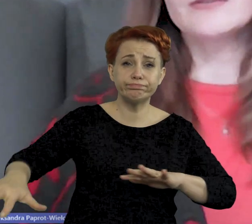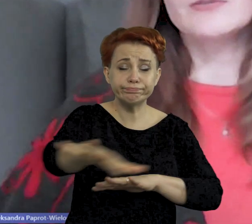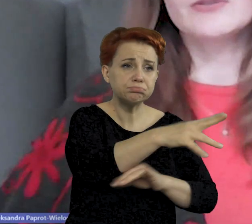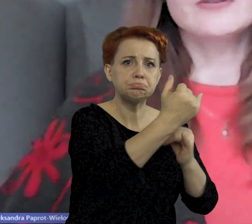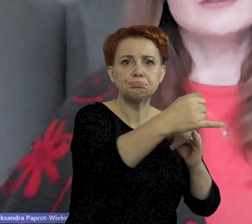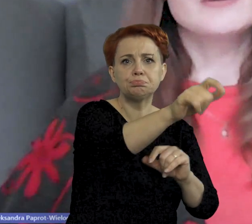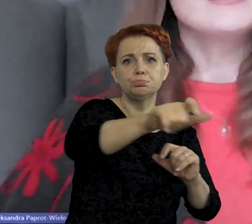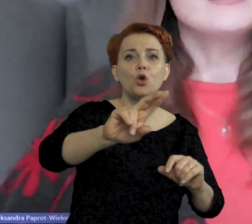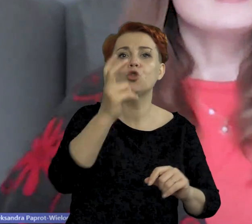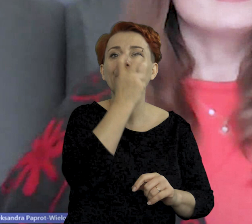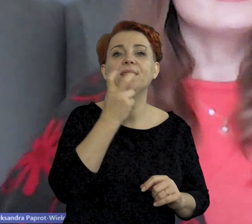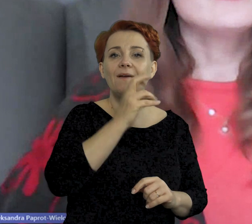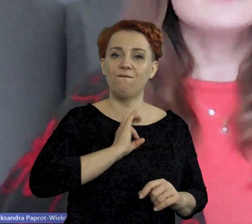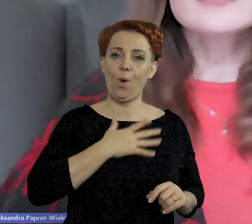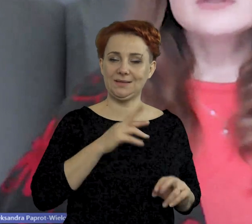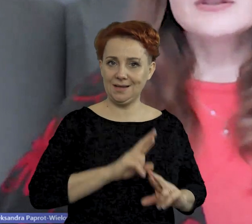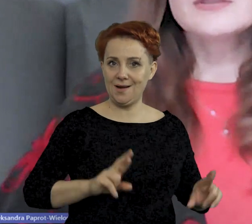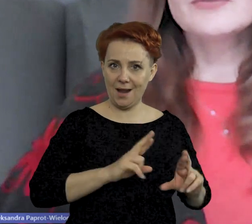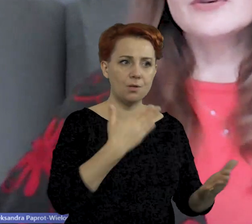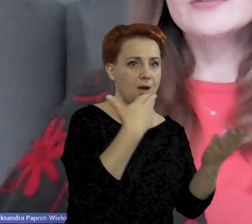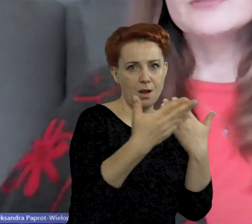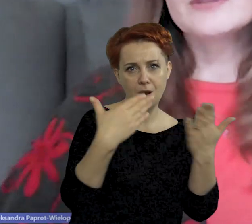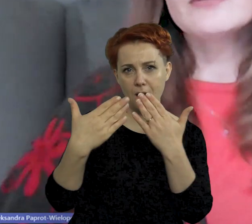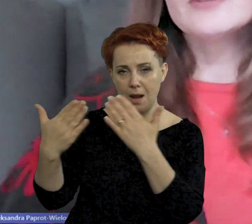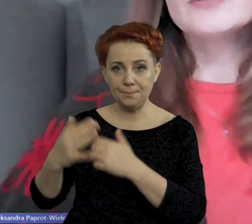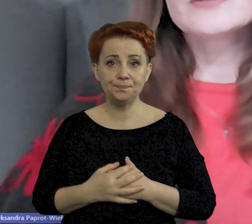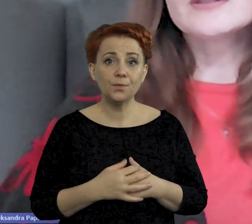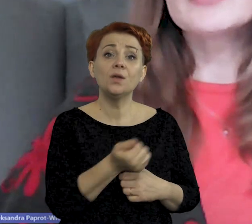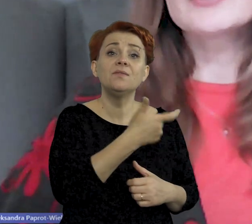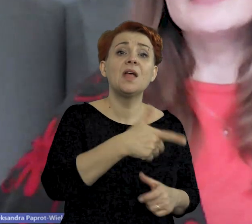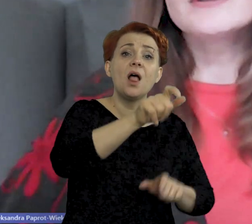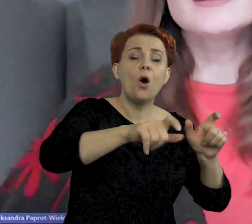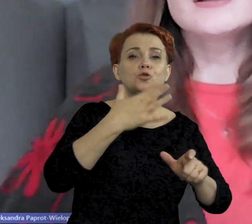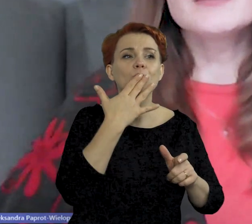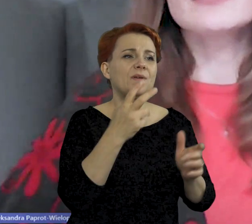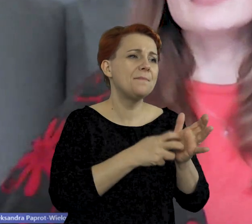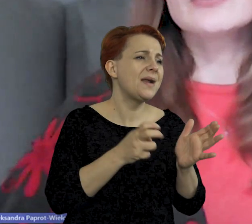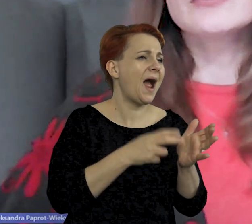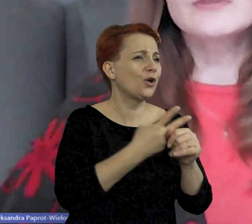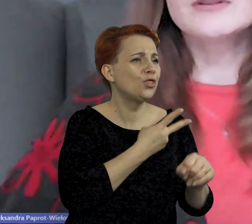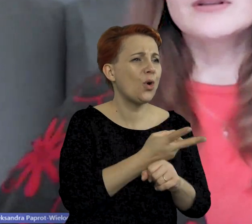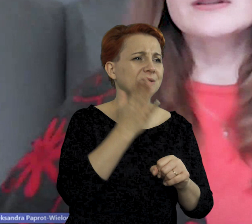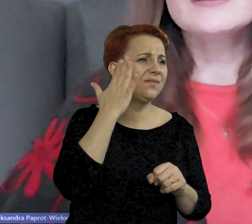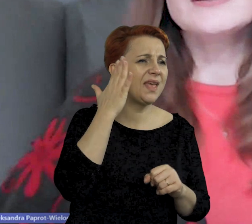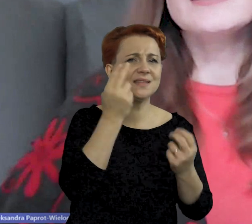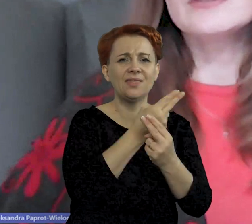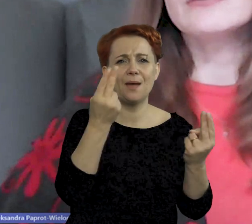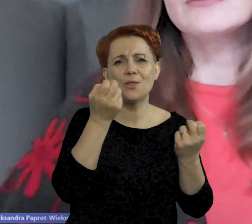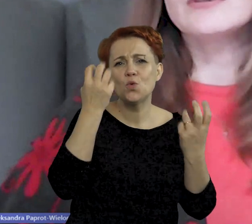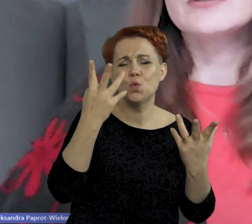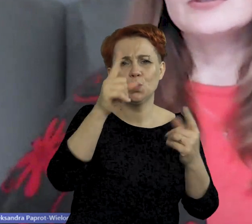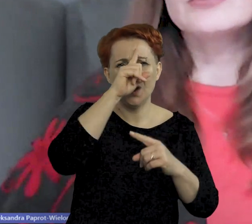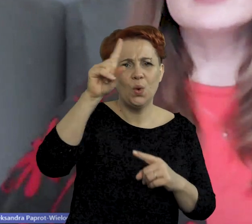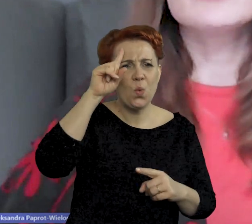interesowali się swoim regionem. I wielu z nich mówiło o tym, że brakuje im dostępu czy wiedzy na temat kultury ludowej i tradycyjnej, nie